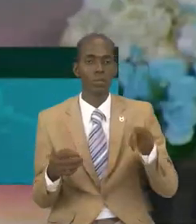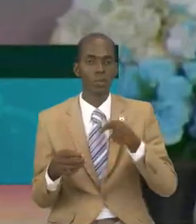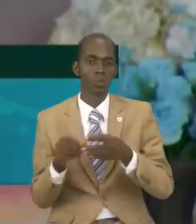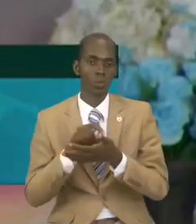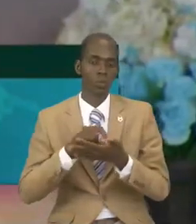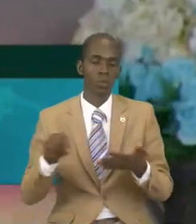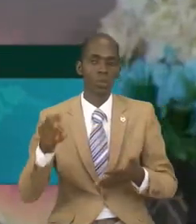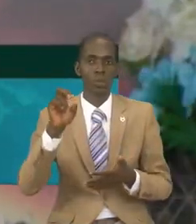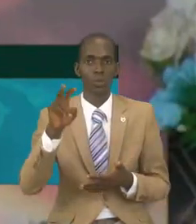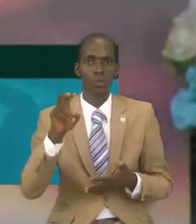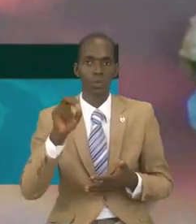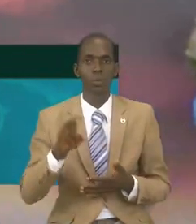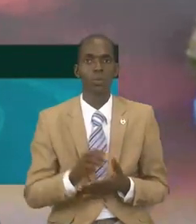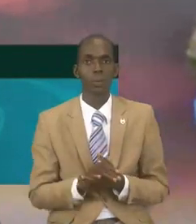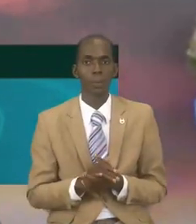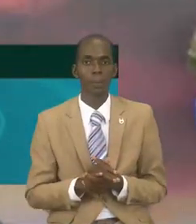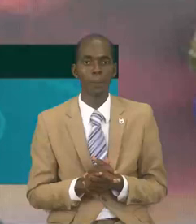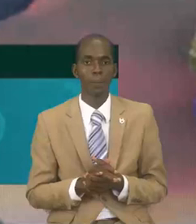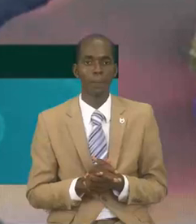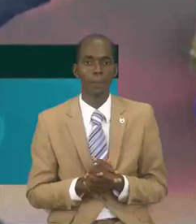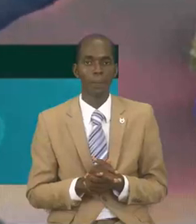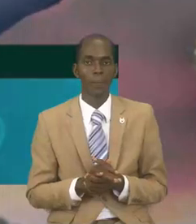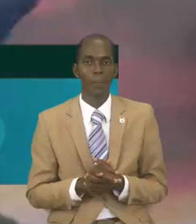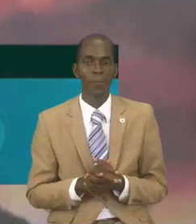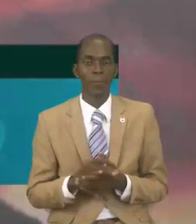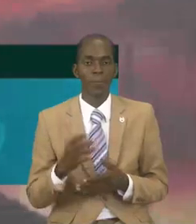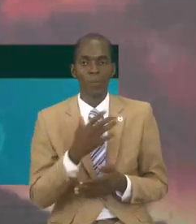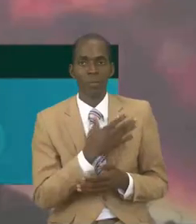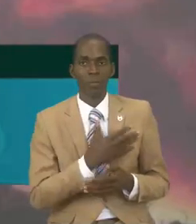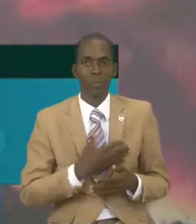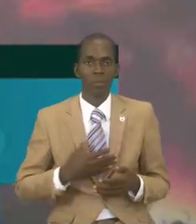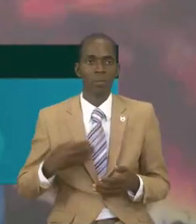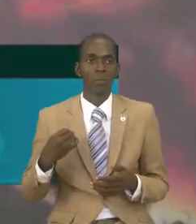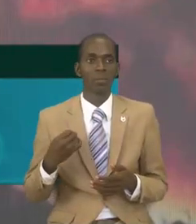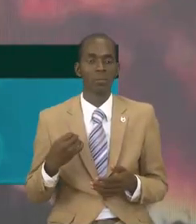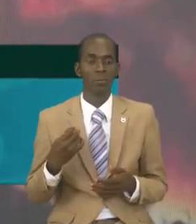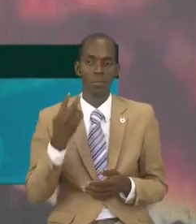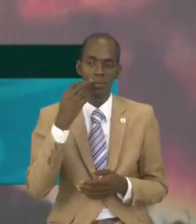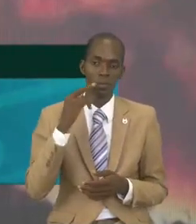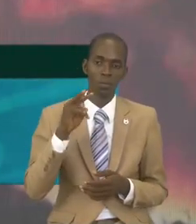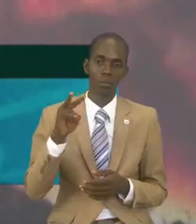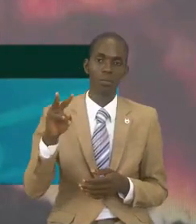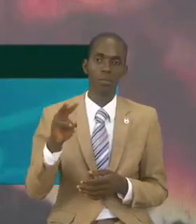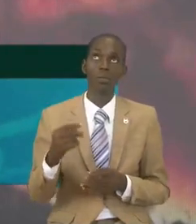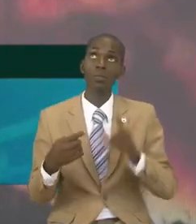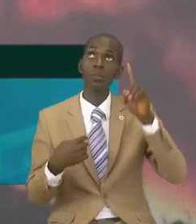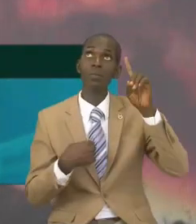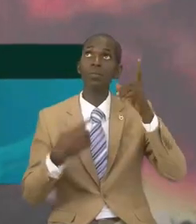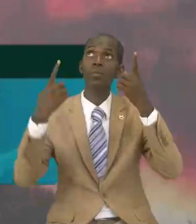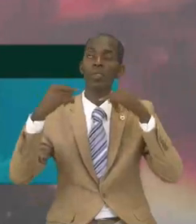Apocalypse chapitre 22, verset 12. Voici, je viens